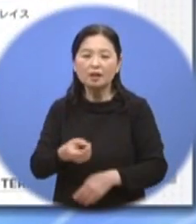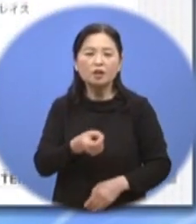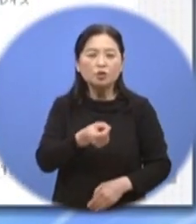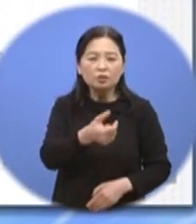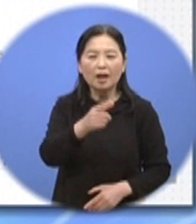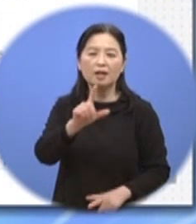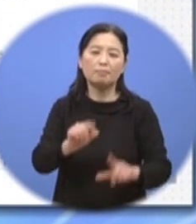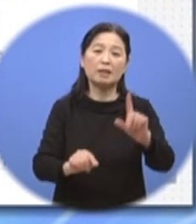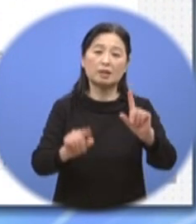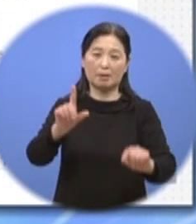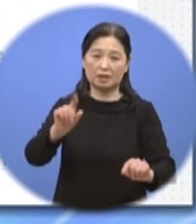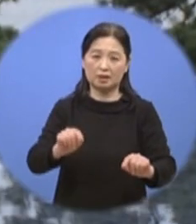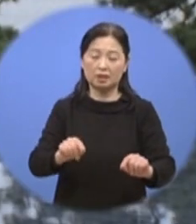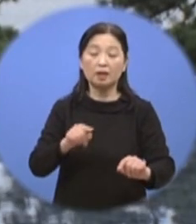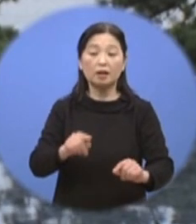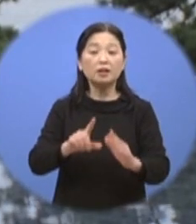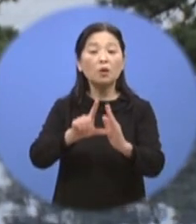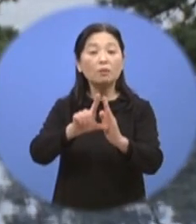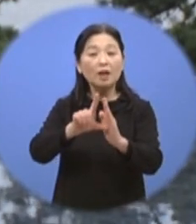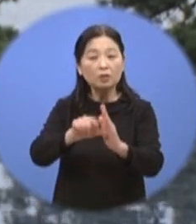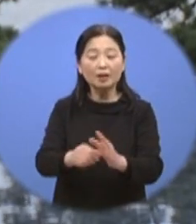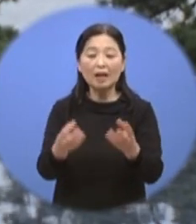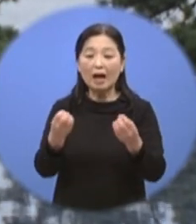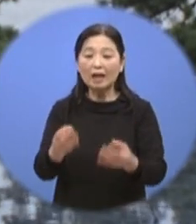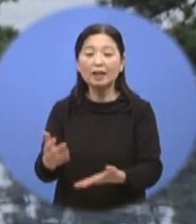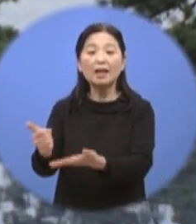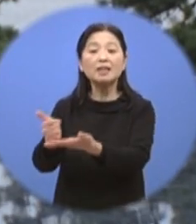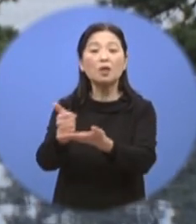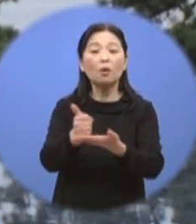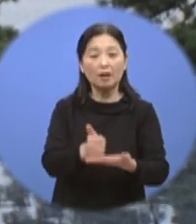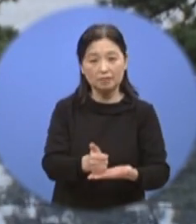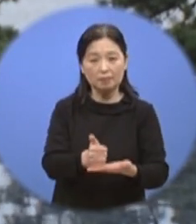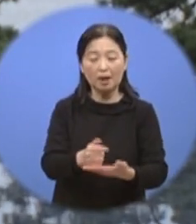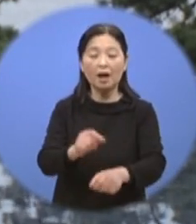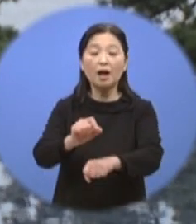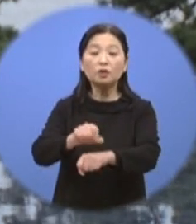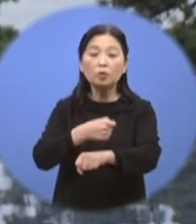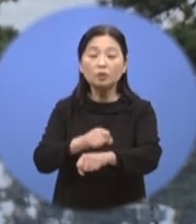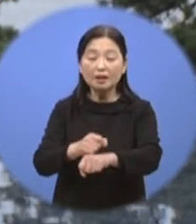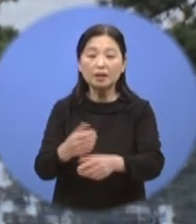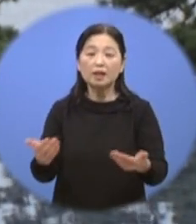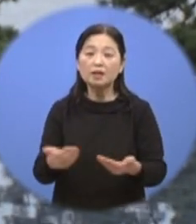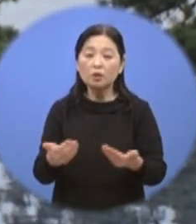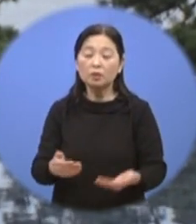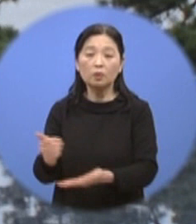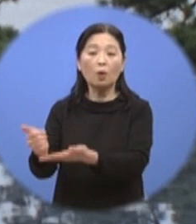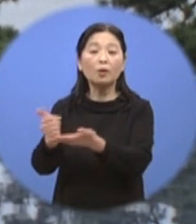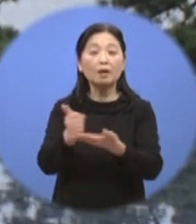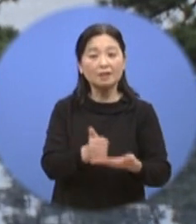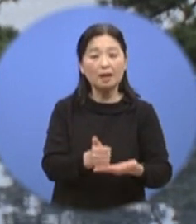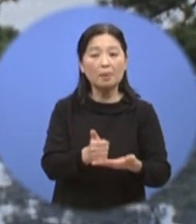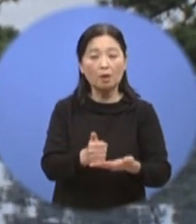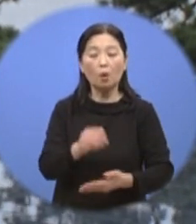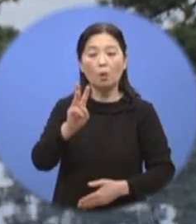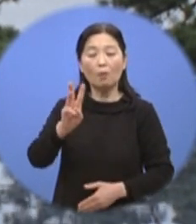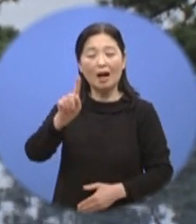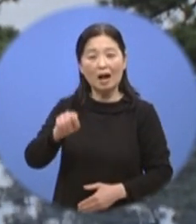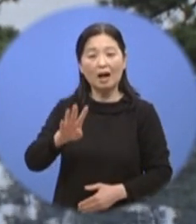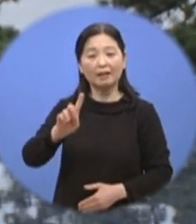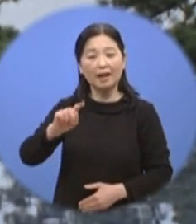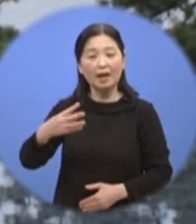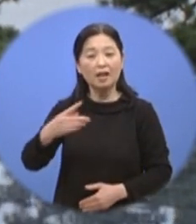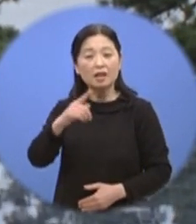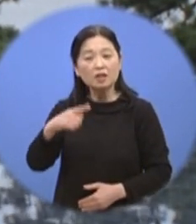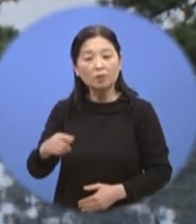でですね、新しい、お客様というものをですね、この特にビジネス客ですねというものをワーケーションで、誘客したいと思っ